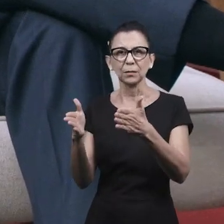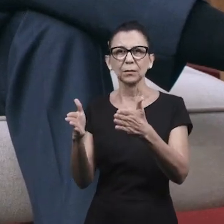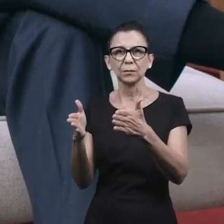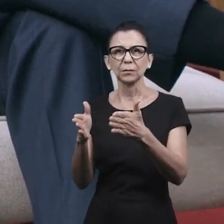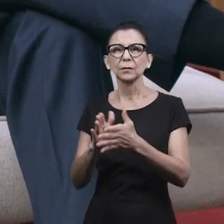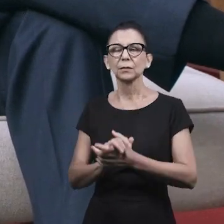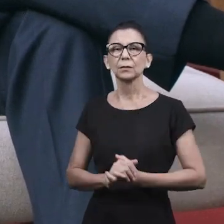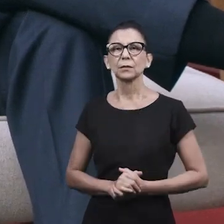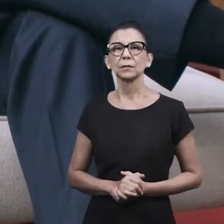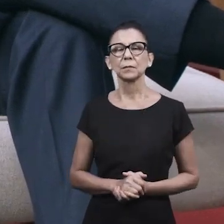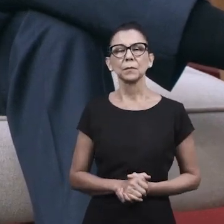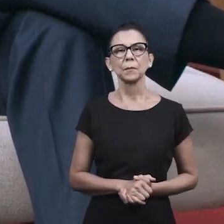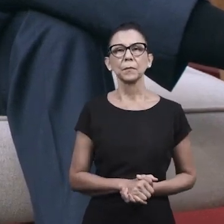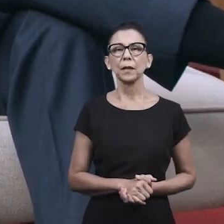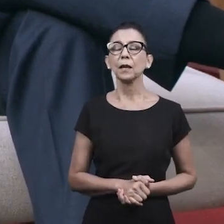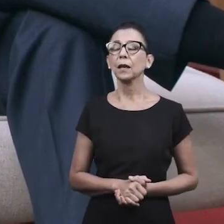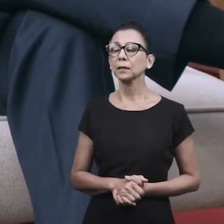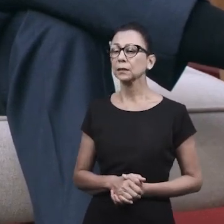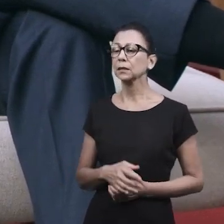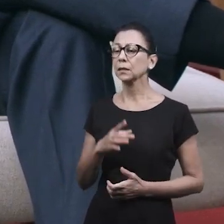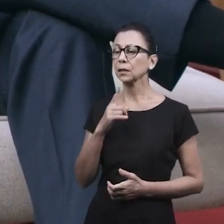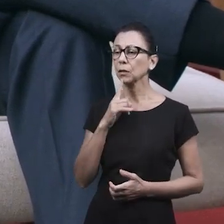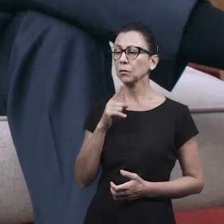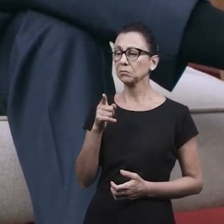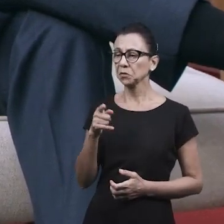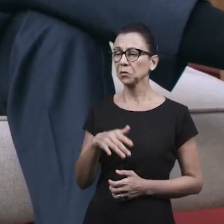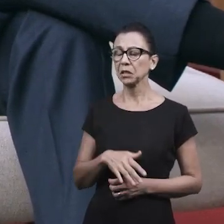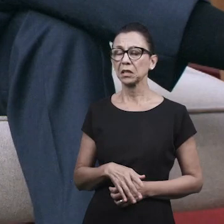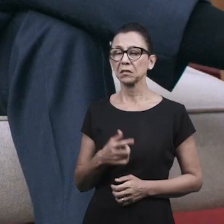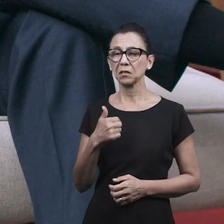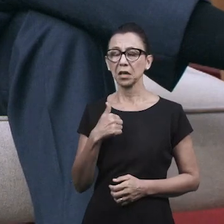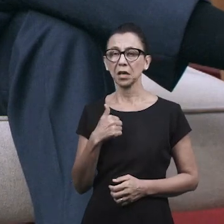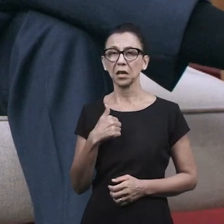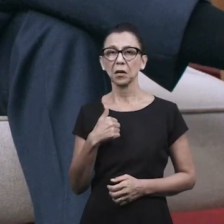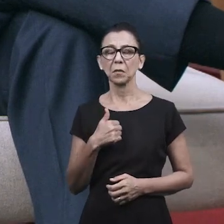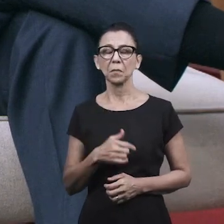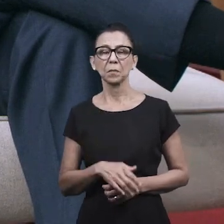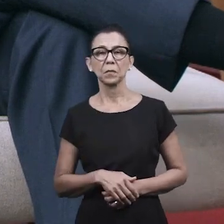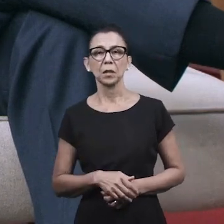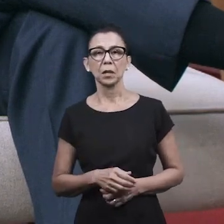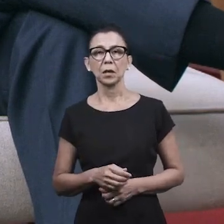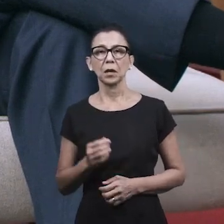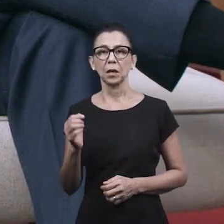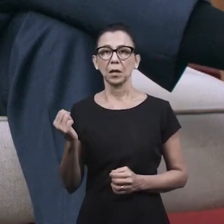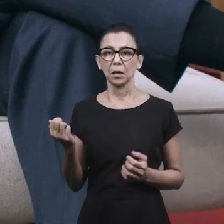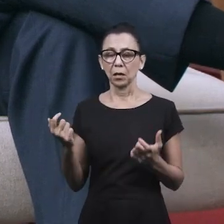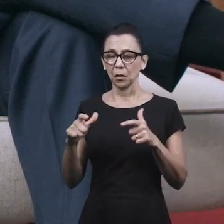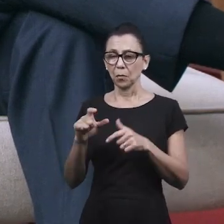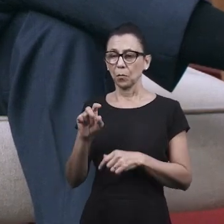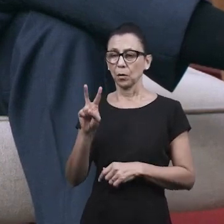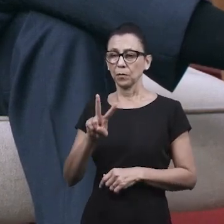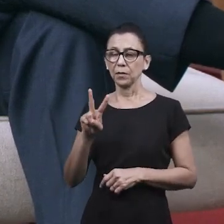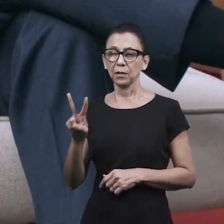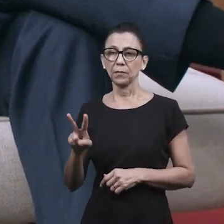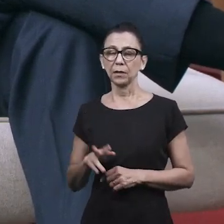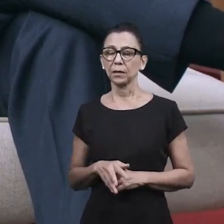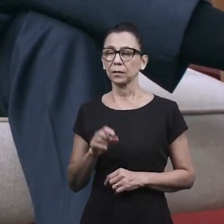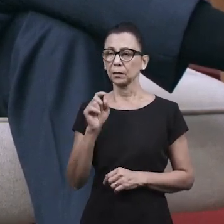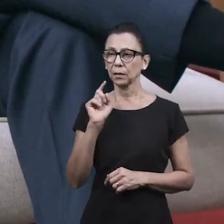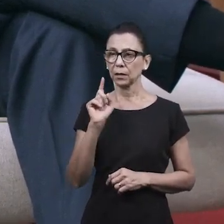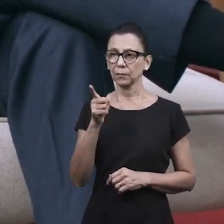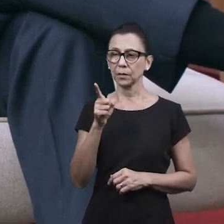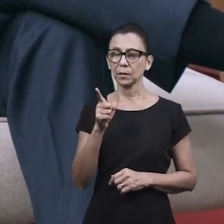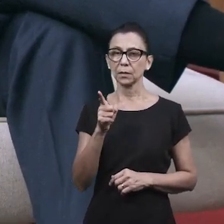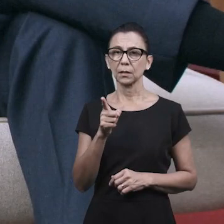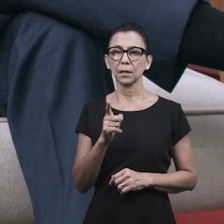chemin, n'est-ce pas? Nous sommes ici, dans cette ville ici. Et vous habitez à Vitoria, j'habite à Vila Velha. Je connais le chemin. Mais je